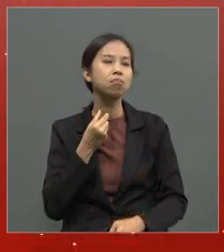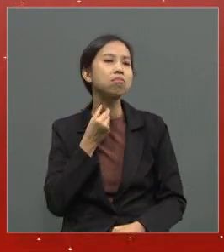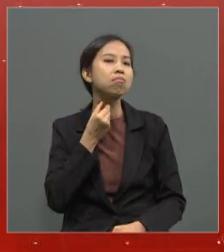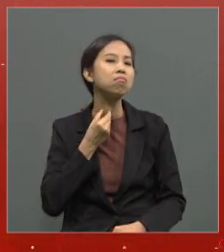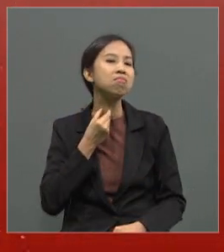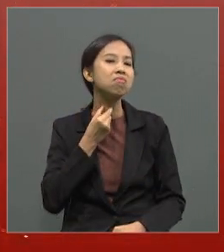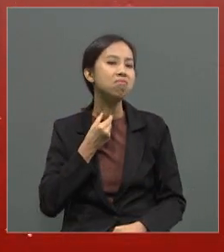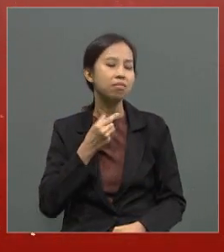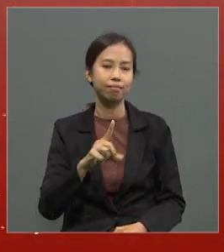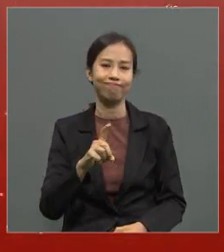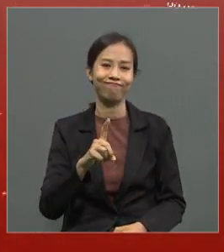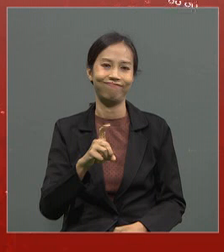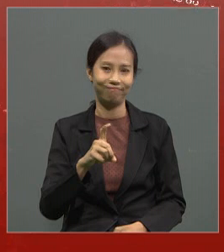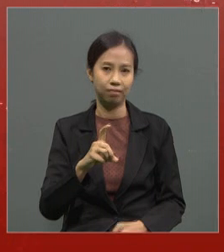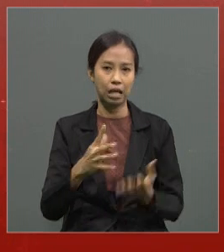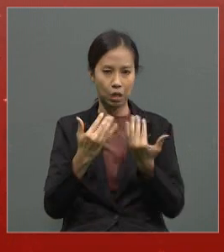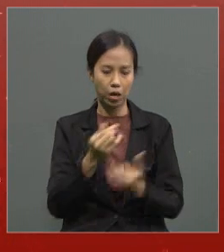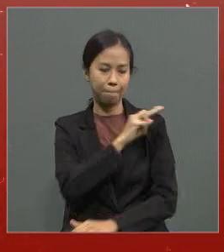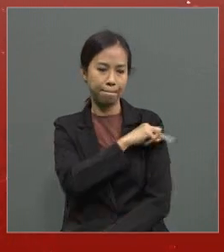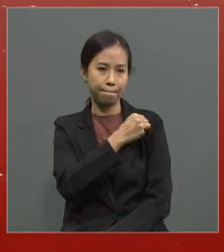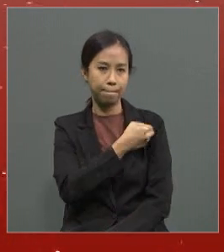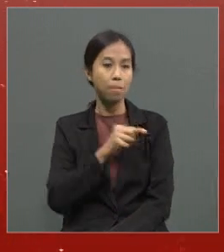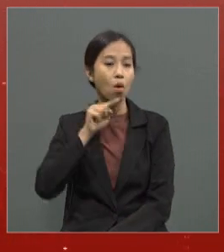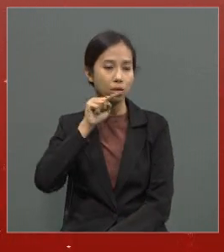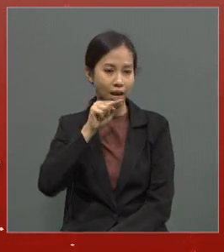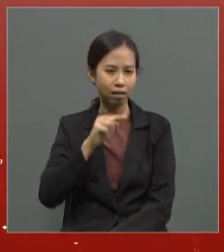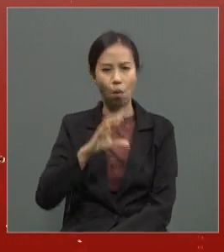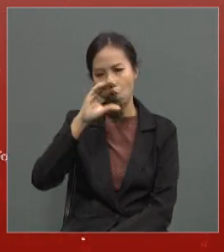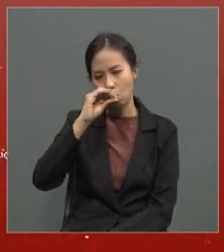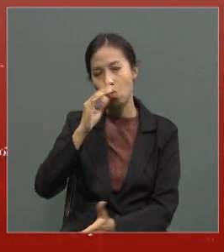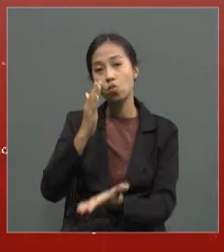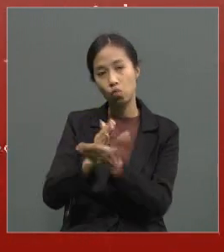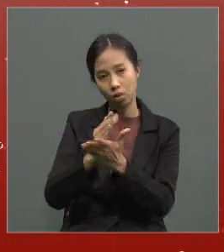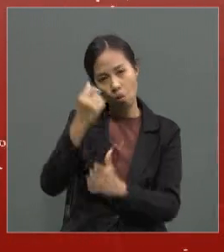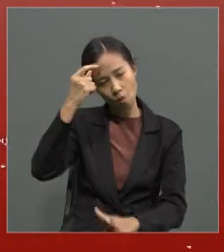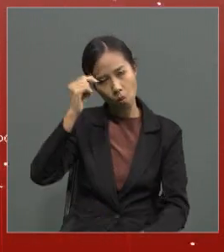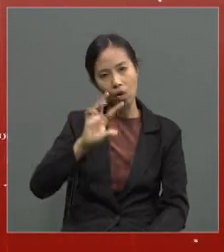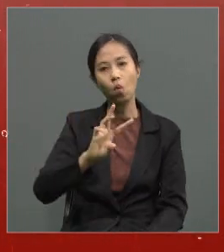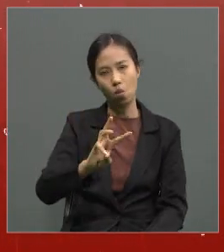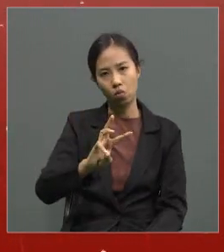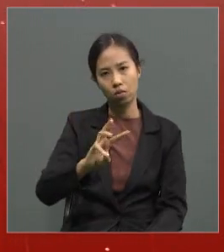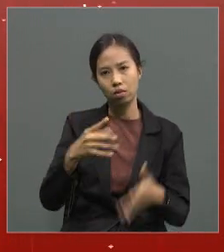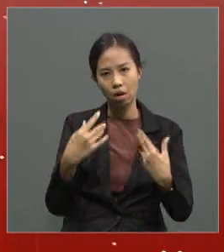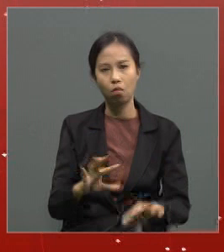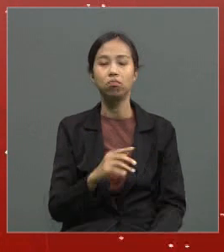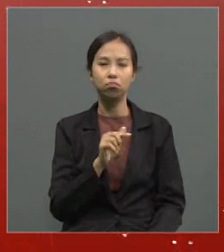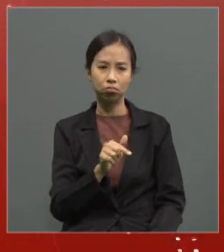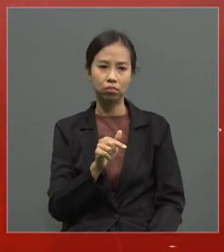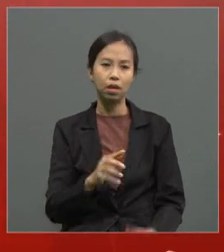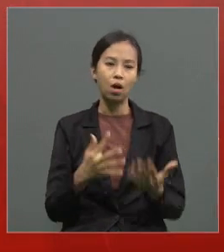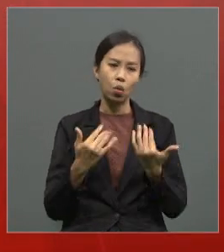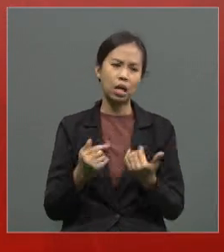พลันนะคะแพทย์ก็เลยสั่งให้พรงานแล้วก็งดใช้เสียงเป็นเวลาถึง 6วันด้วยกันทีนี้คุณโต๋ก็มีงานไง